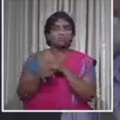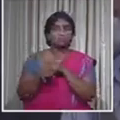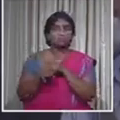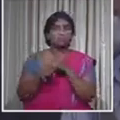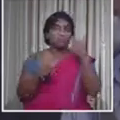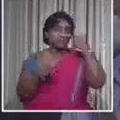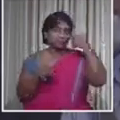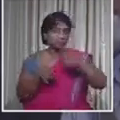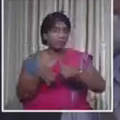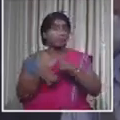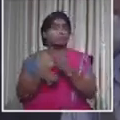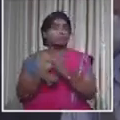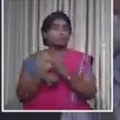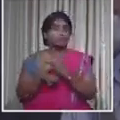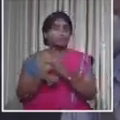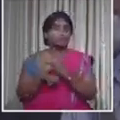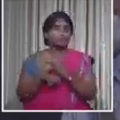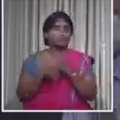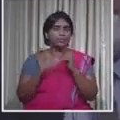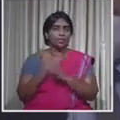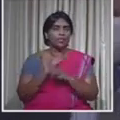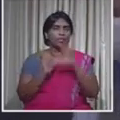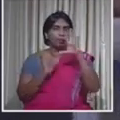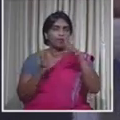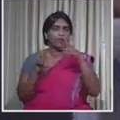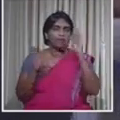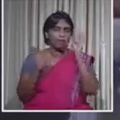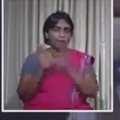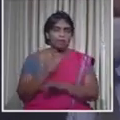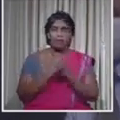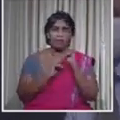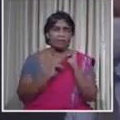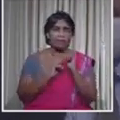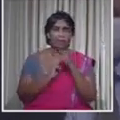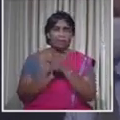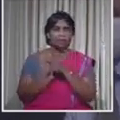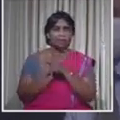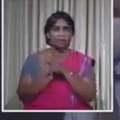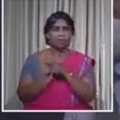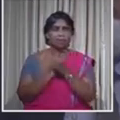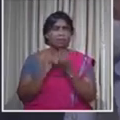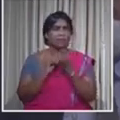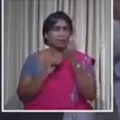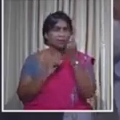ඉන්ධන දීම නැවෙනුත් මම හිතන්නේ ලීටර් 5ක් කපන එක හරි අසාධාරණයි. මොකද ඒ අයට හම්බෙන්නේ